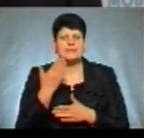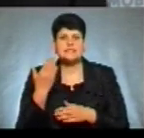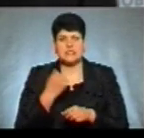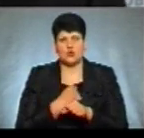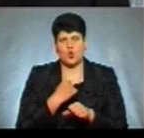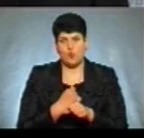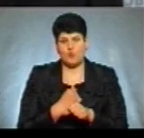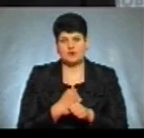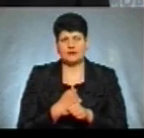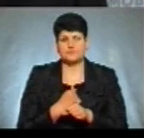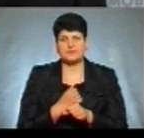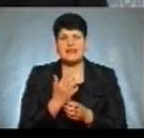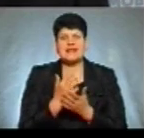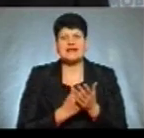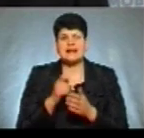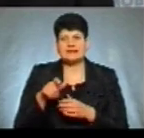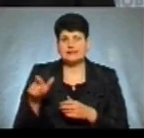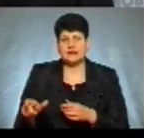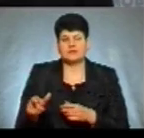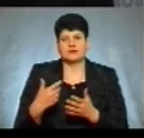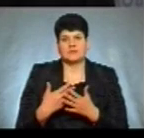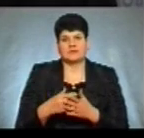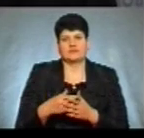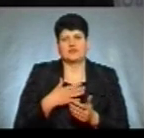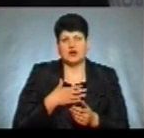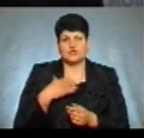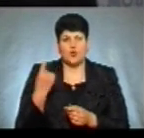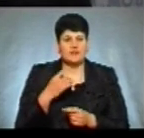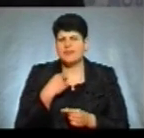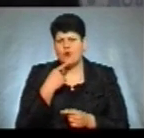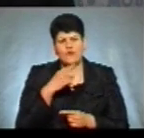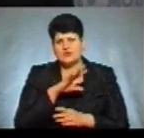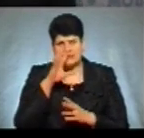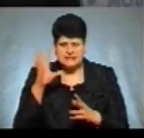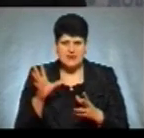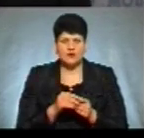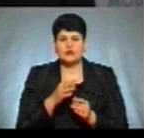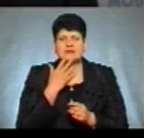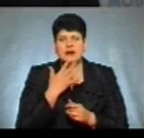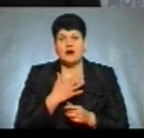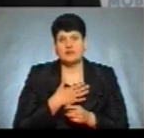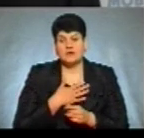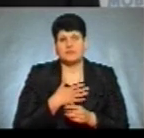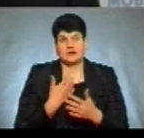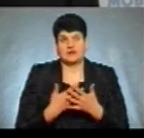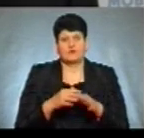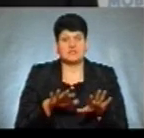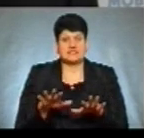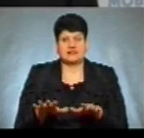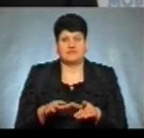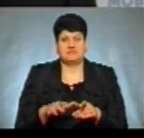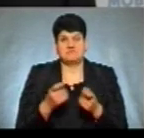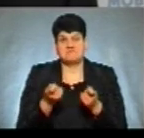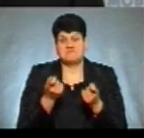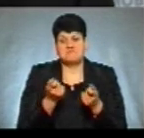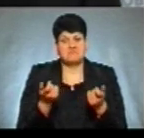роботи кандидати, зокрема в нашій області, я не кажу про загальнонаціональні телебачення, радіо, а от місцевих небагато справді.